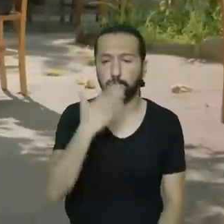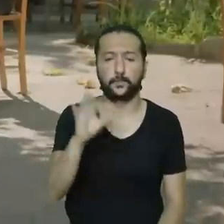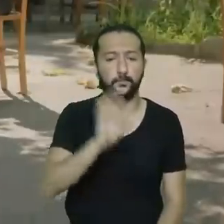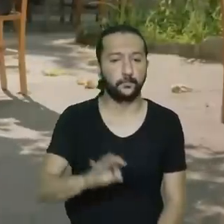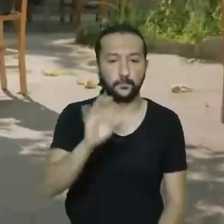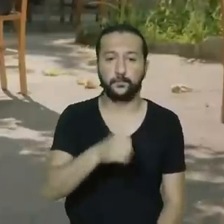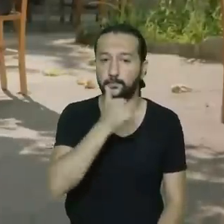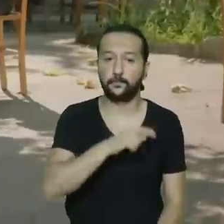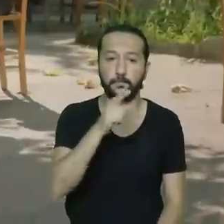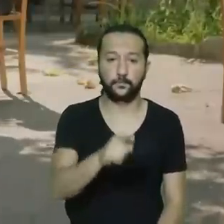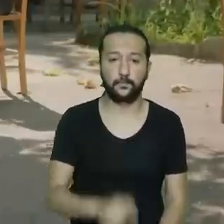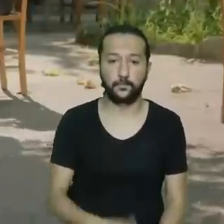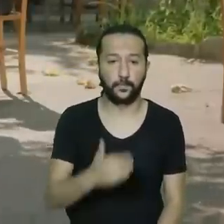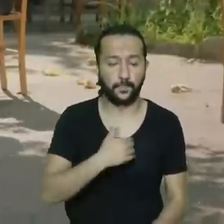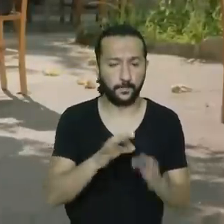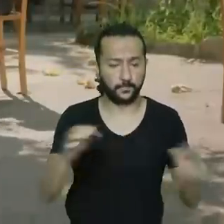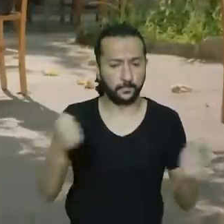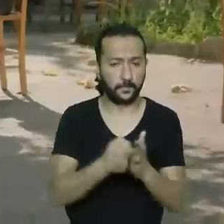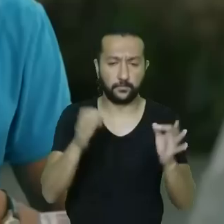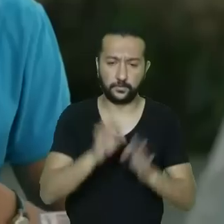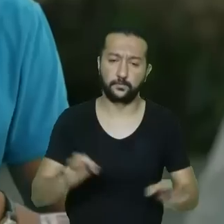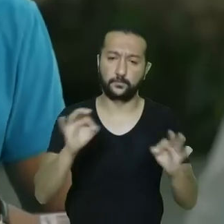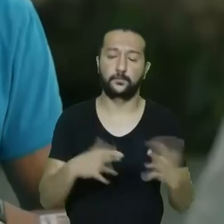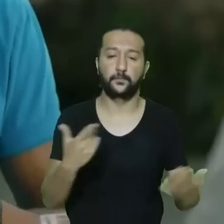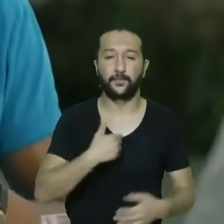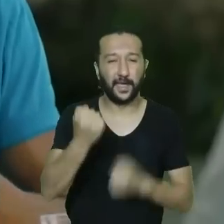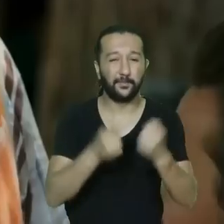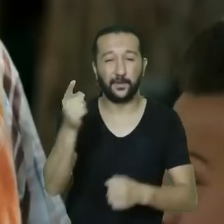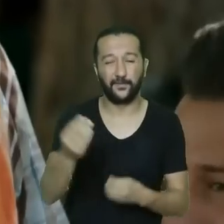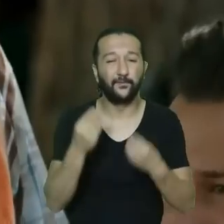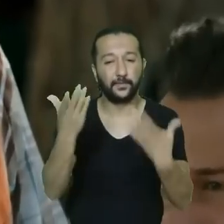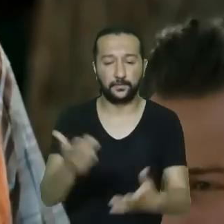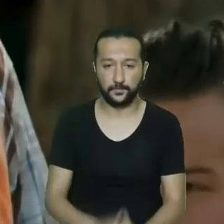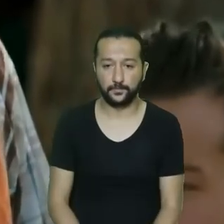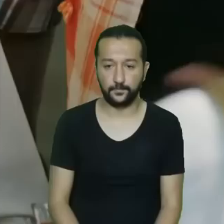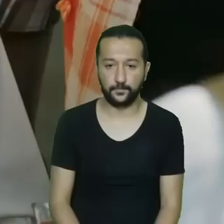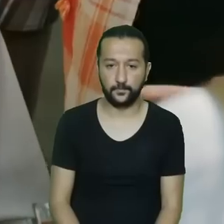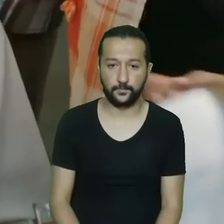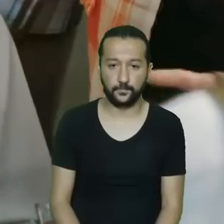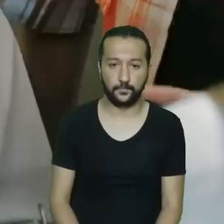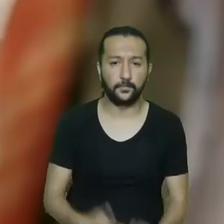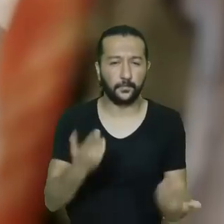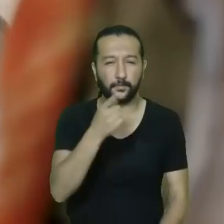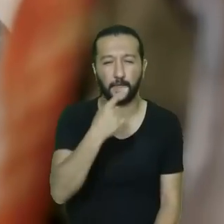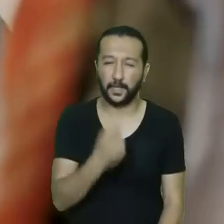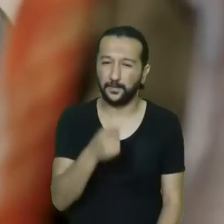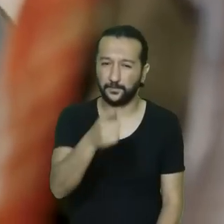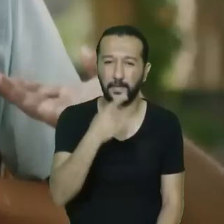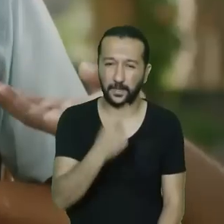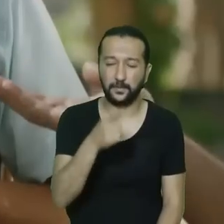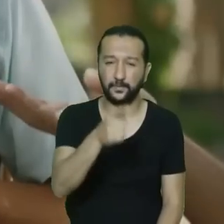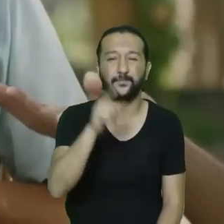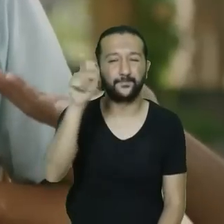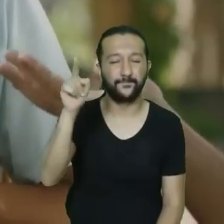Yok. Fikri abi. Bizi çarpmasa canım. Biz arabayı şeye verdik. Neyve be? Neyve